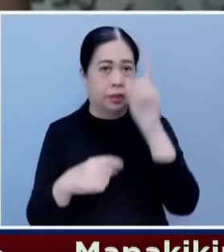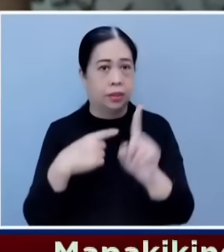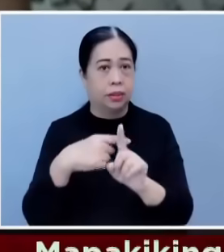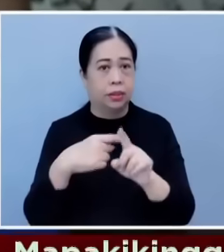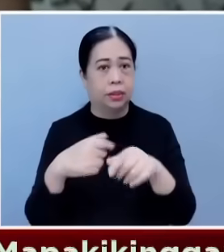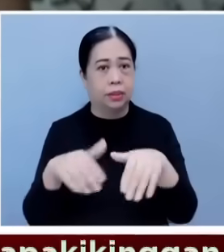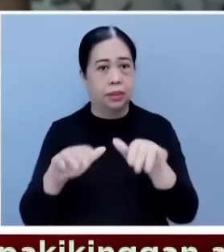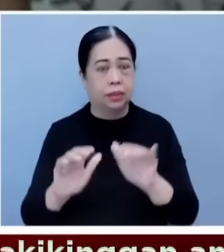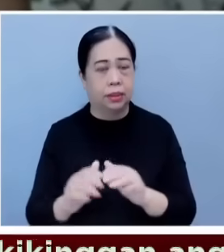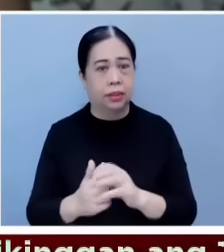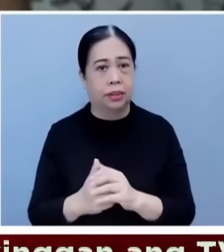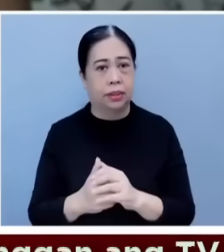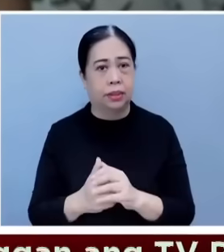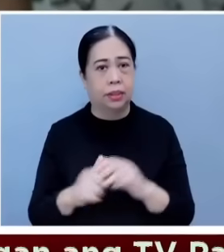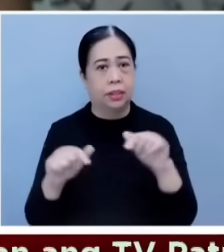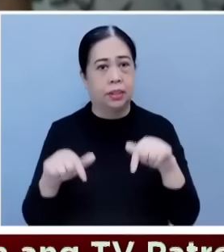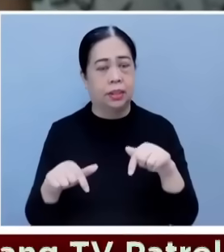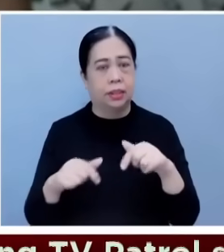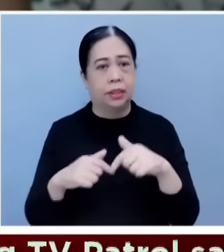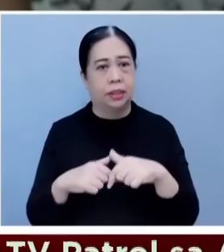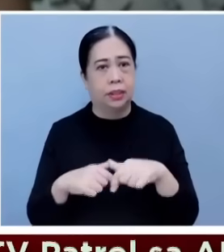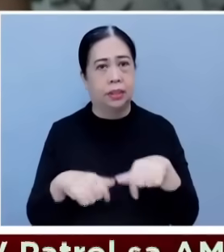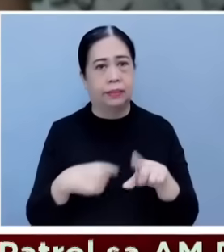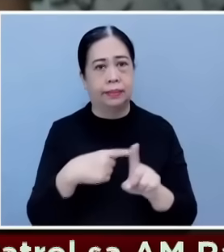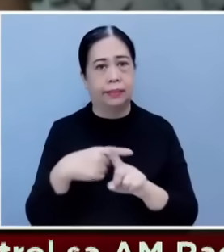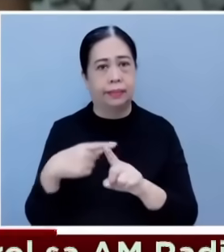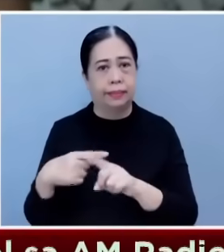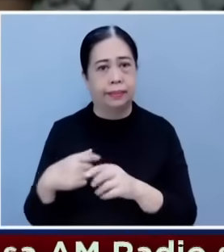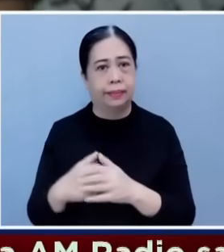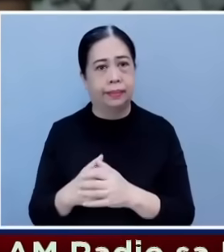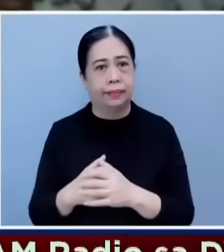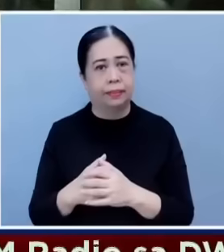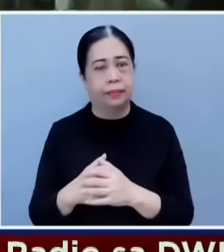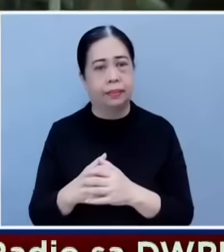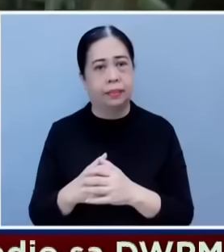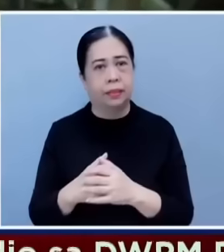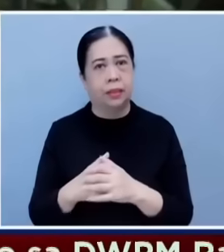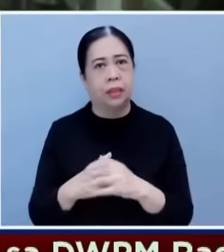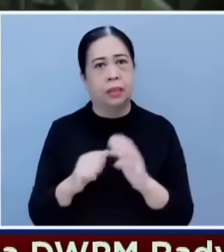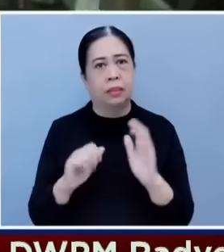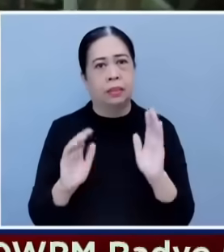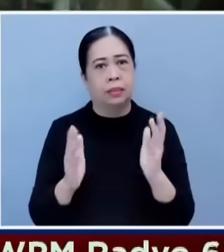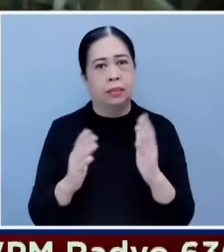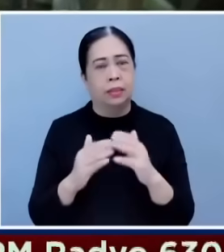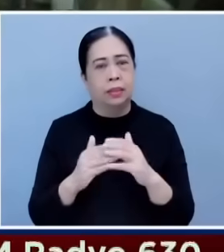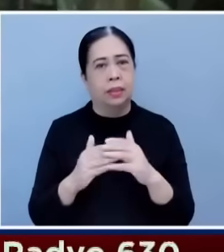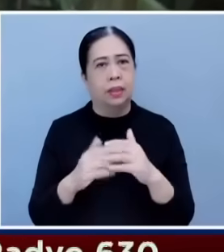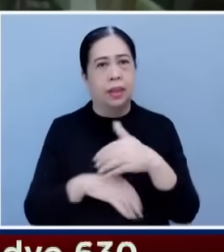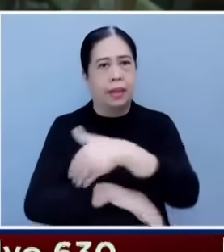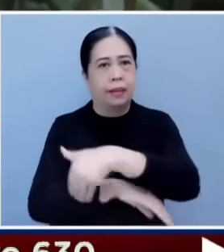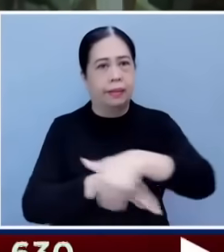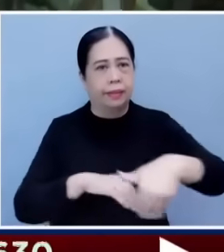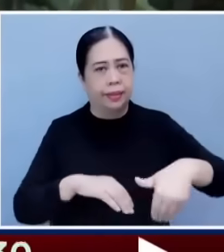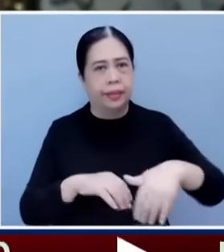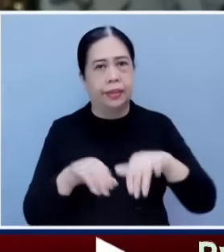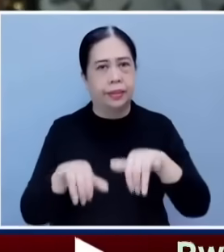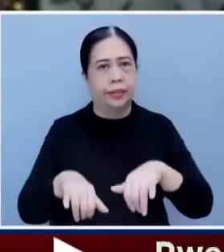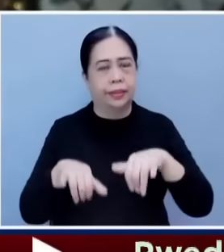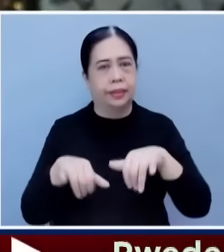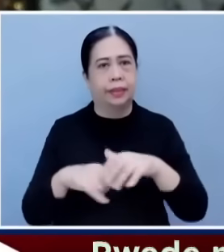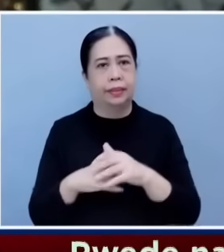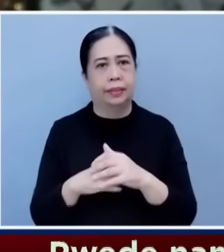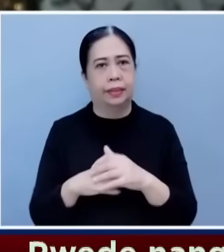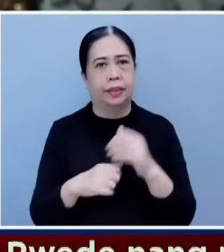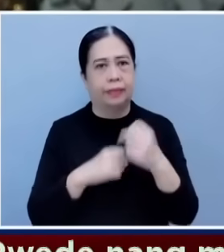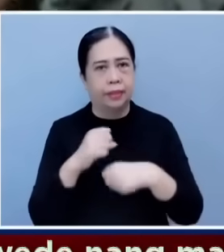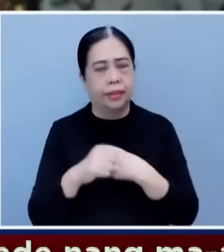kasi dito naman kasi sa cemetery na to hindi naman ganun. Parang di siya, may overnight talagang stay din. Kada